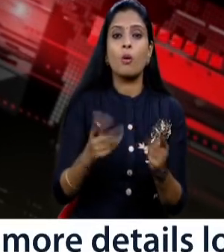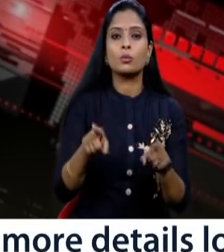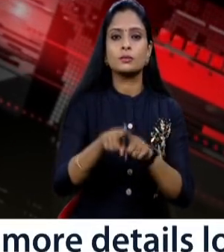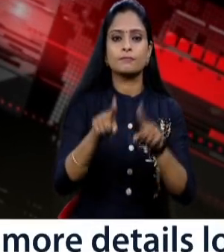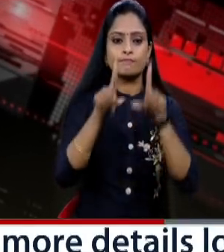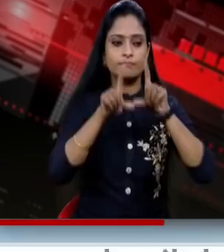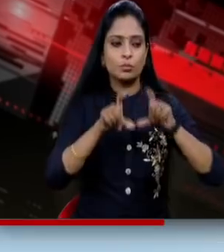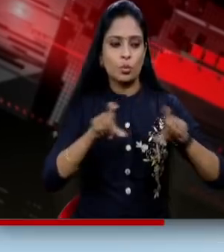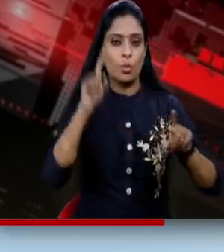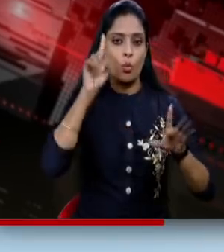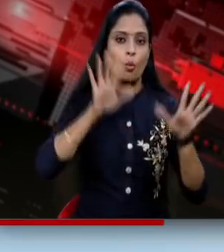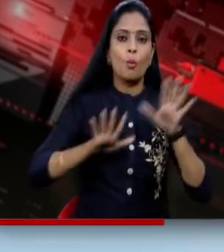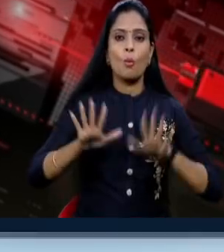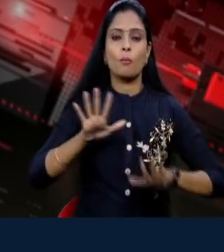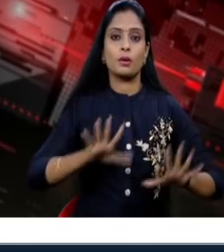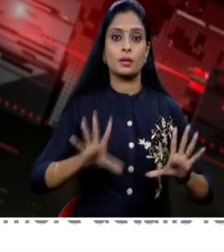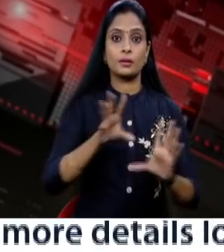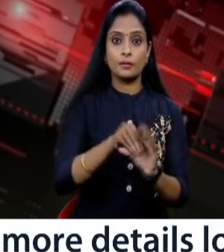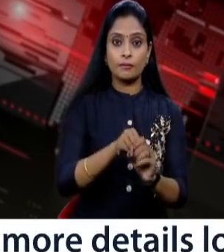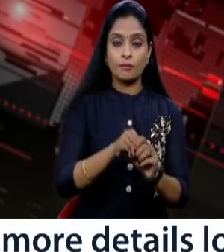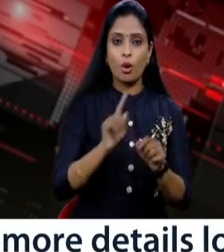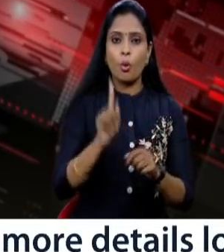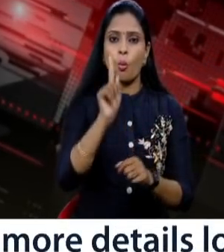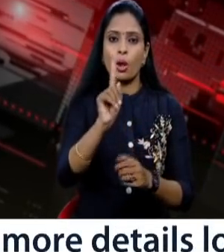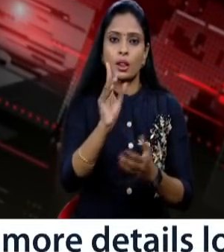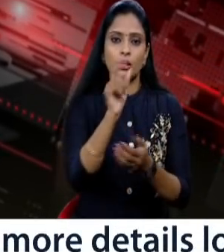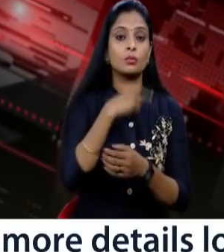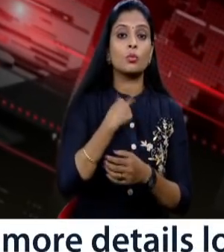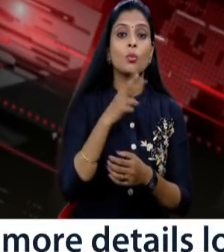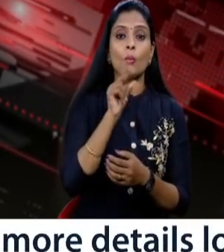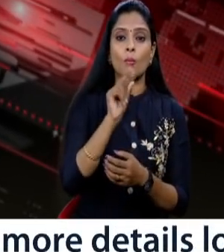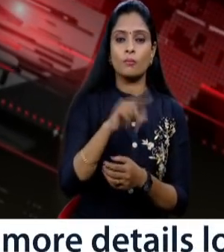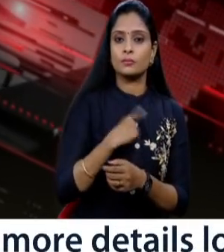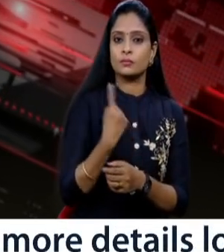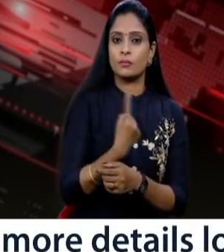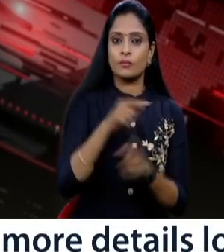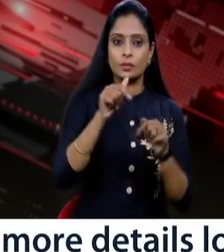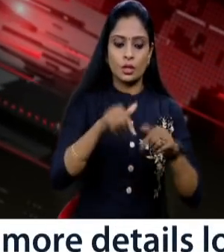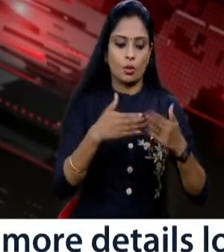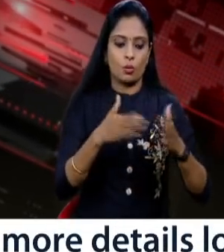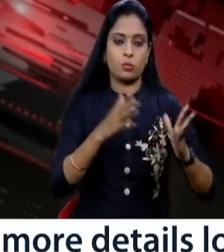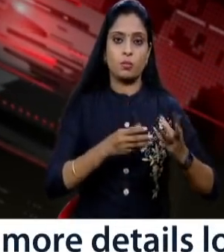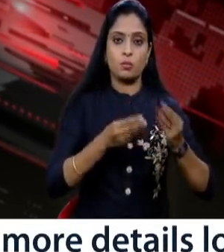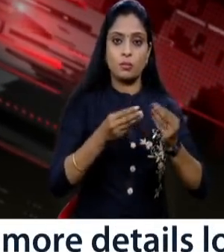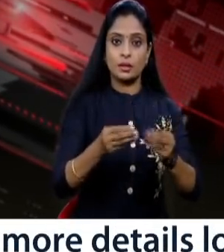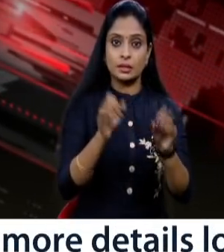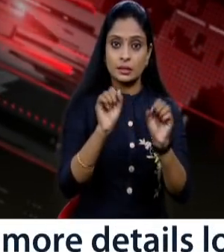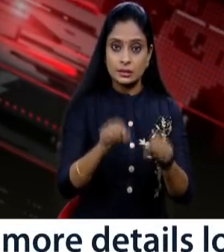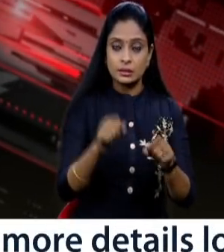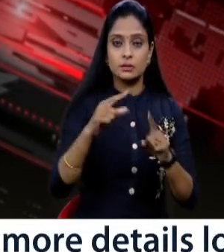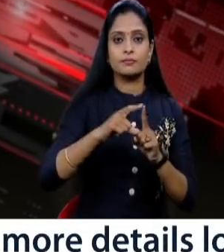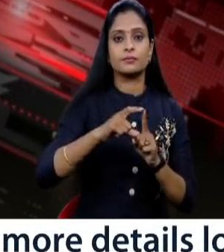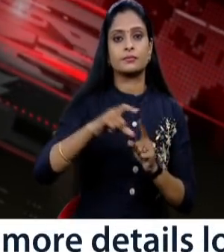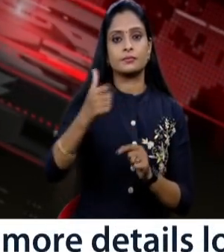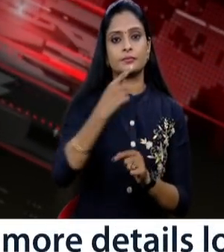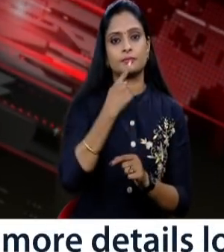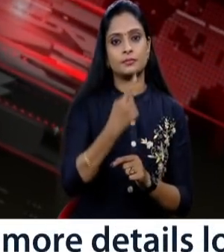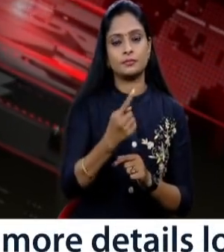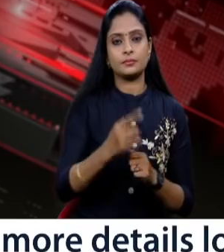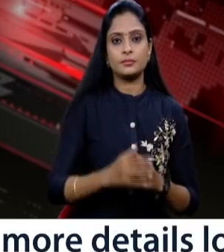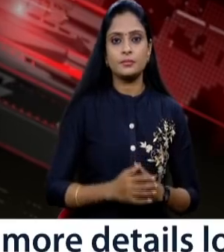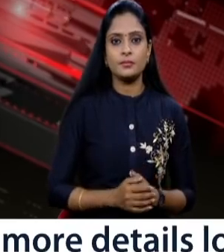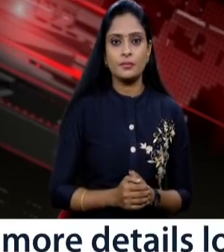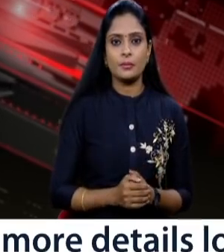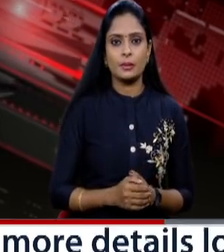നടന്നത്. അതിൻ്റെ ഒരു ഭാഗം മാത്രമാണ് ഇപ്പോൾ ഞാൻ പുറത്തുവിടുന്നത് എന്നാണ് ബാലചന്ദ്രകുമാർ പറയുന്നത്.